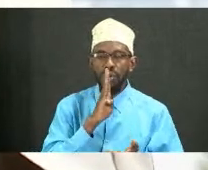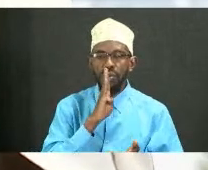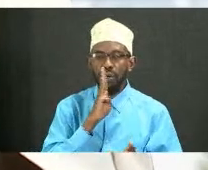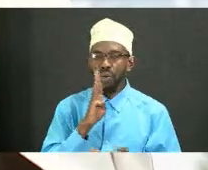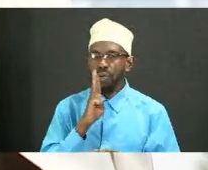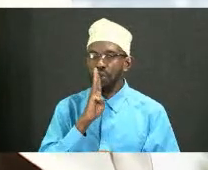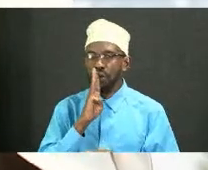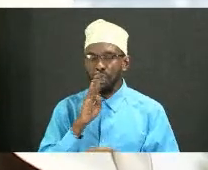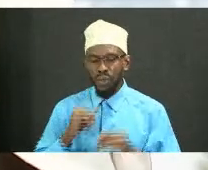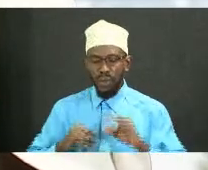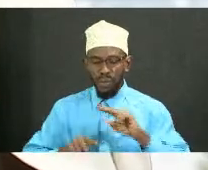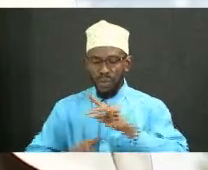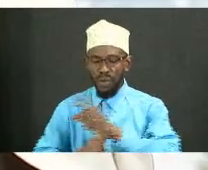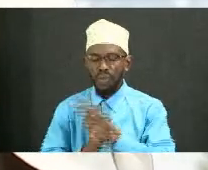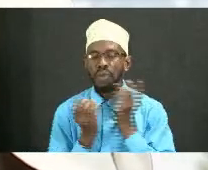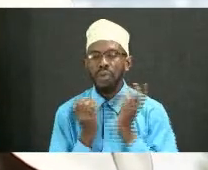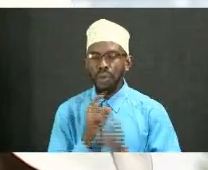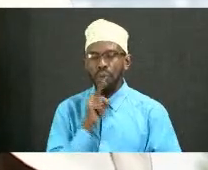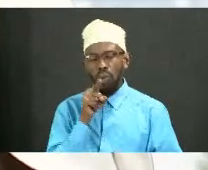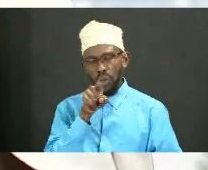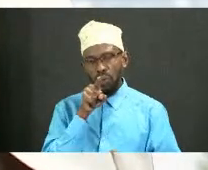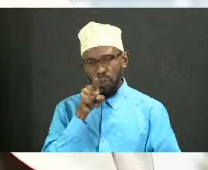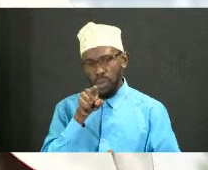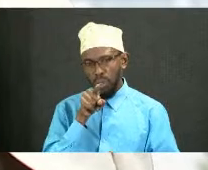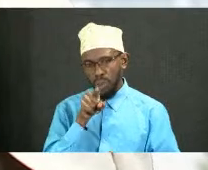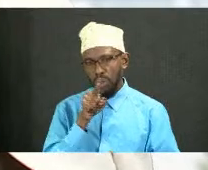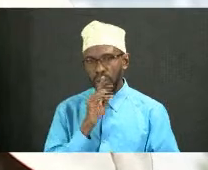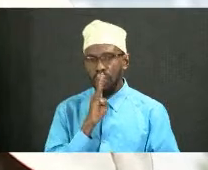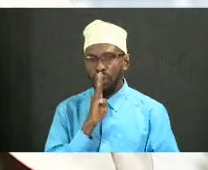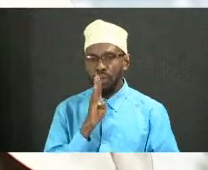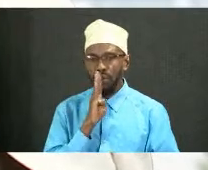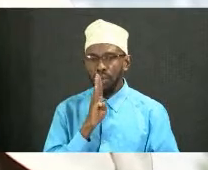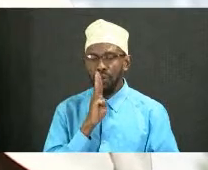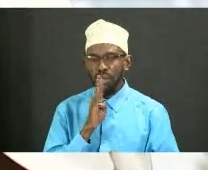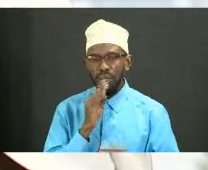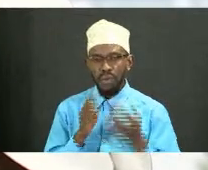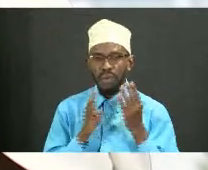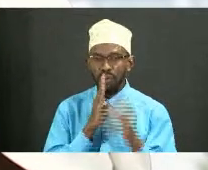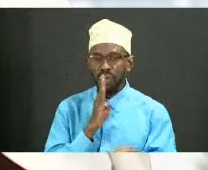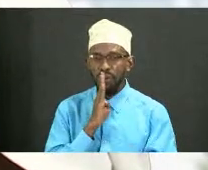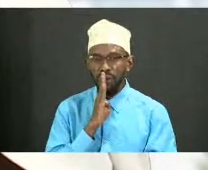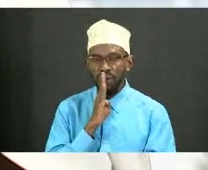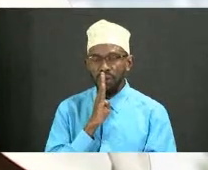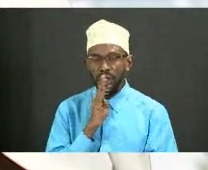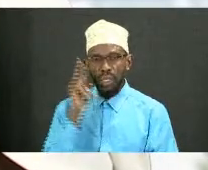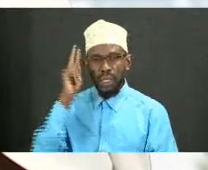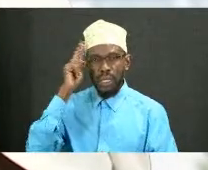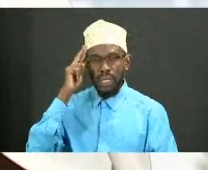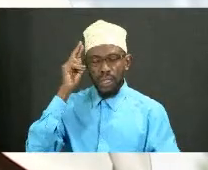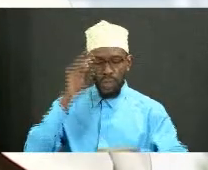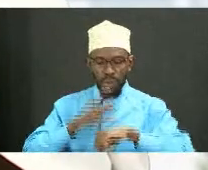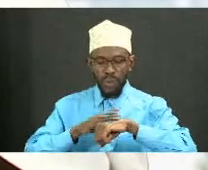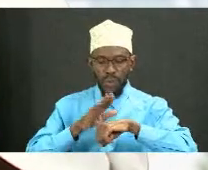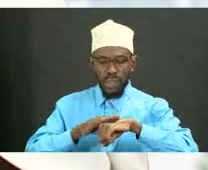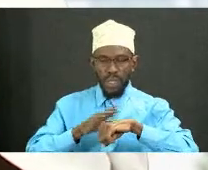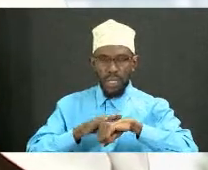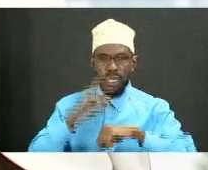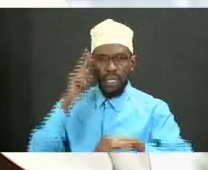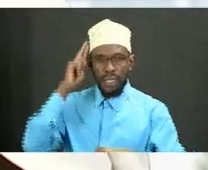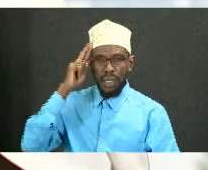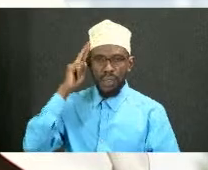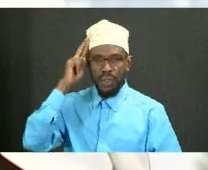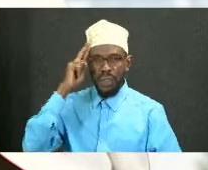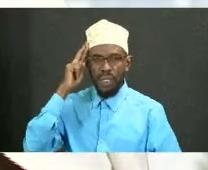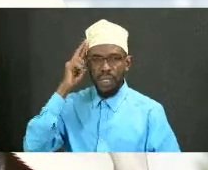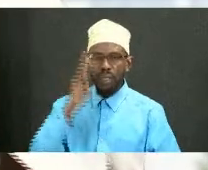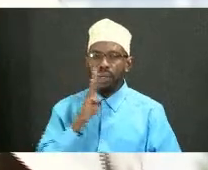Aisha radhiallahu anha, Mtume sallallahu alaihi wasallam anakemea kukopa. Yani kama ni kukopa iwe ni kwa yani